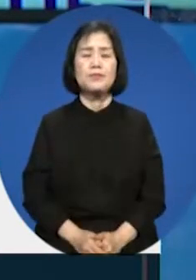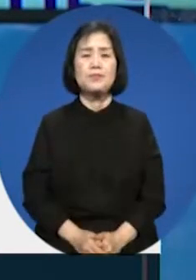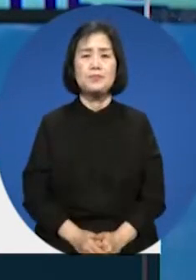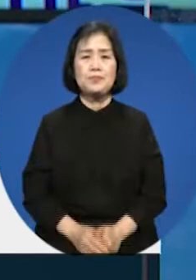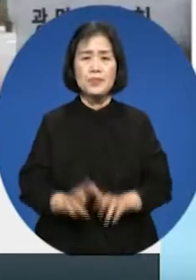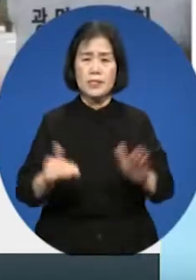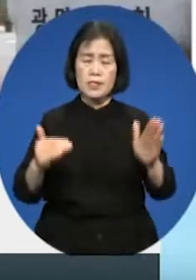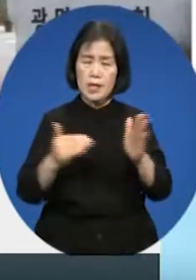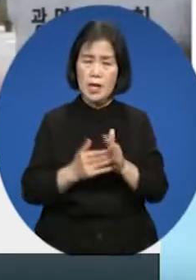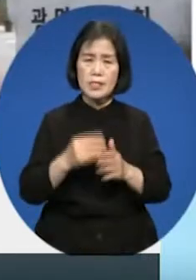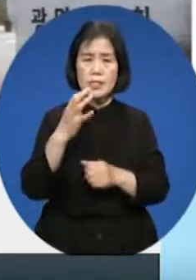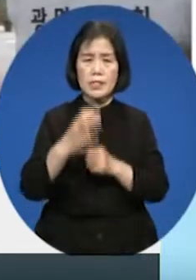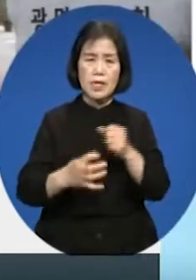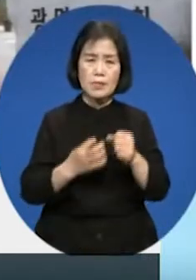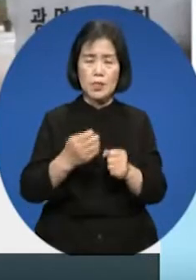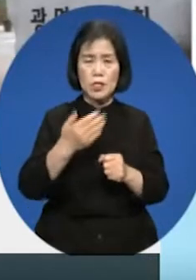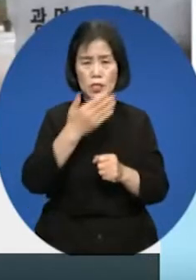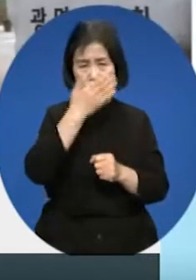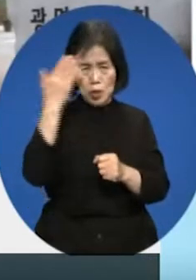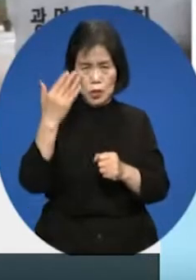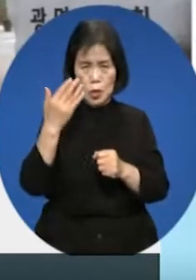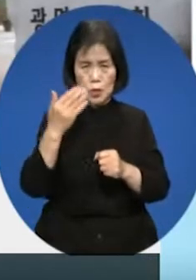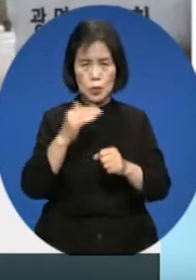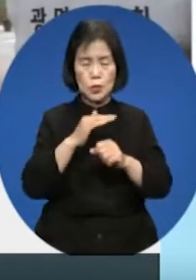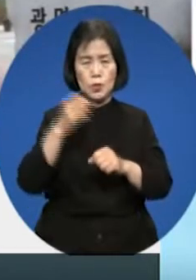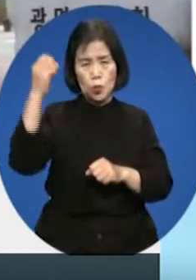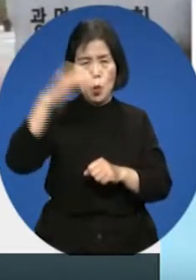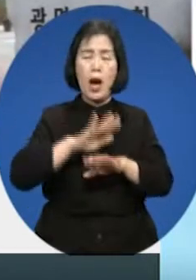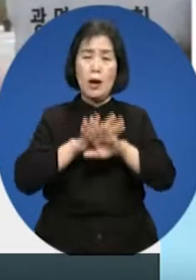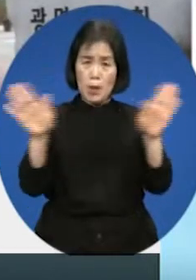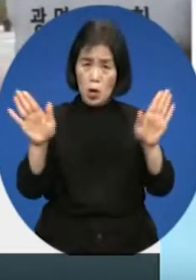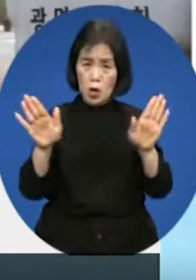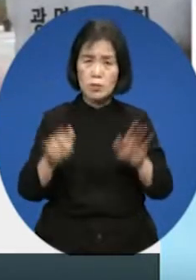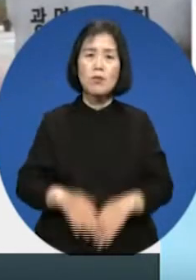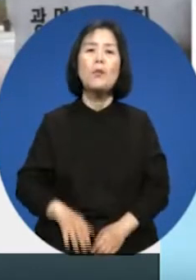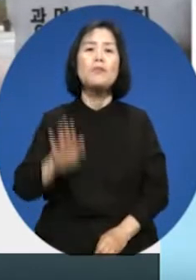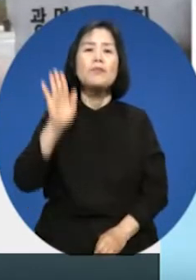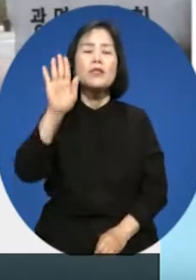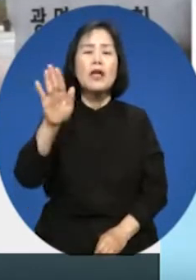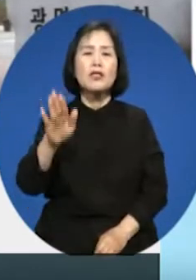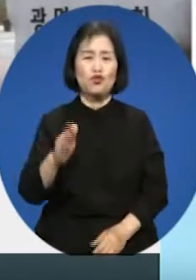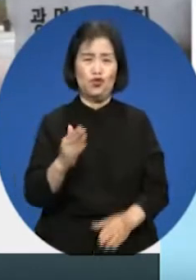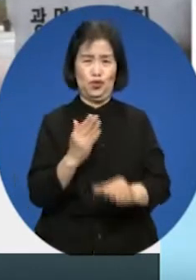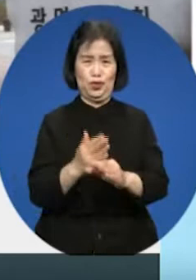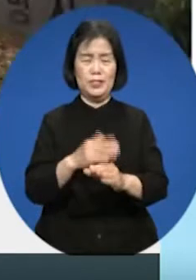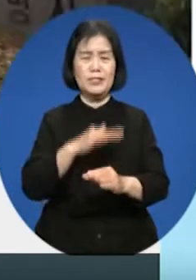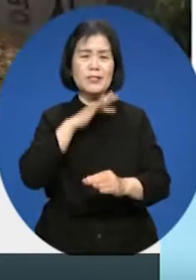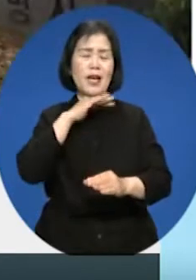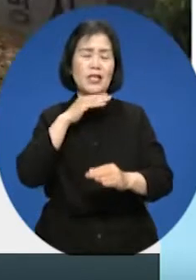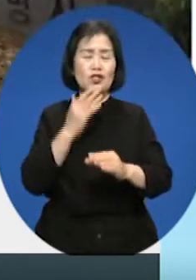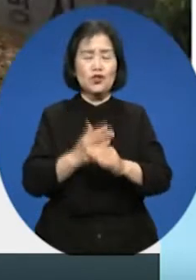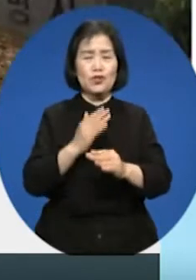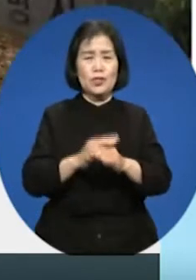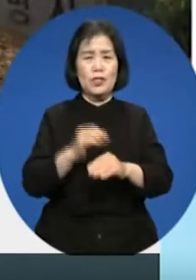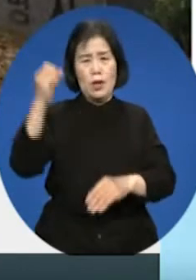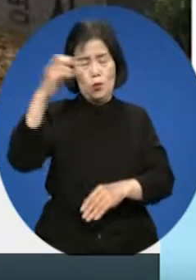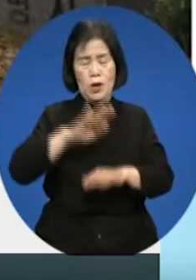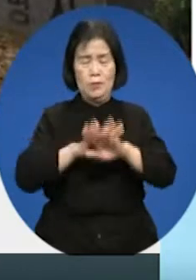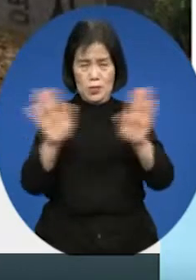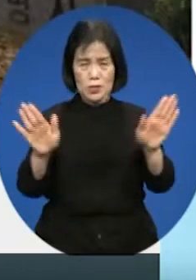지금까지의 40년이 청년 광명이었다면 이제 미래의 광명은 중년의 광명이 되지 않을까 이렇게